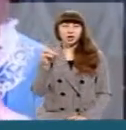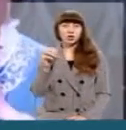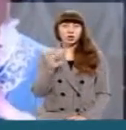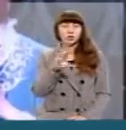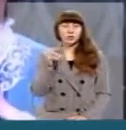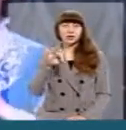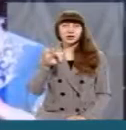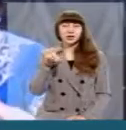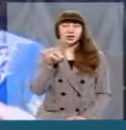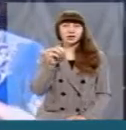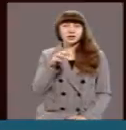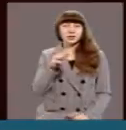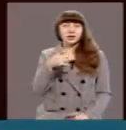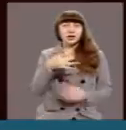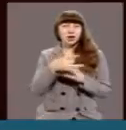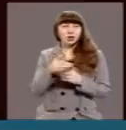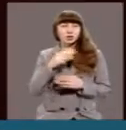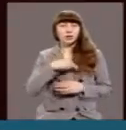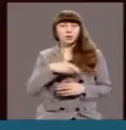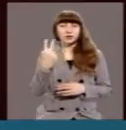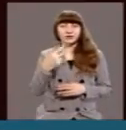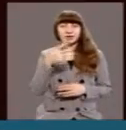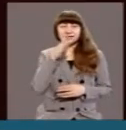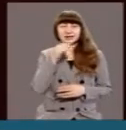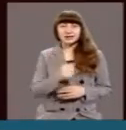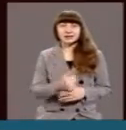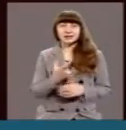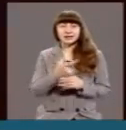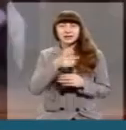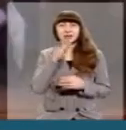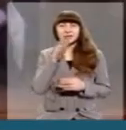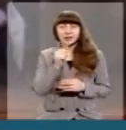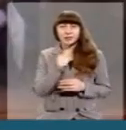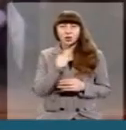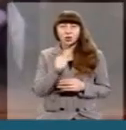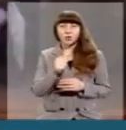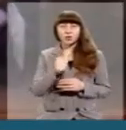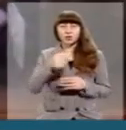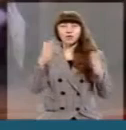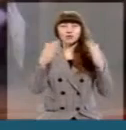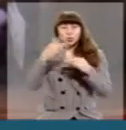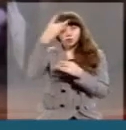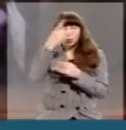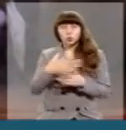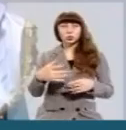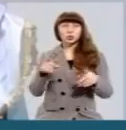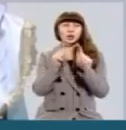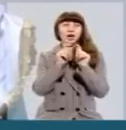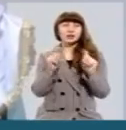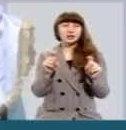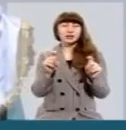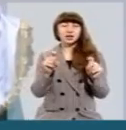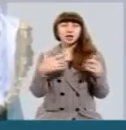домбыра сазы ұлт аспаптары ансамблін жасақтады, жастарды тәрбиеледі. Зейнетке шыққасында қызметтен қол үзбей әжелер ансамблін құрды.